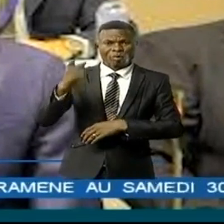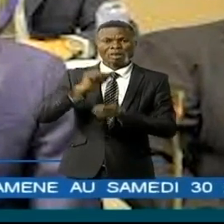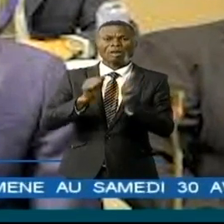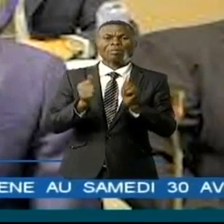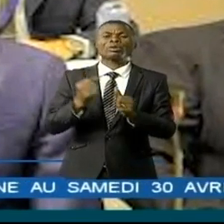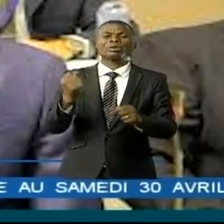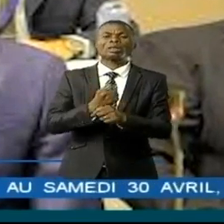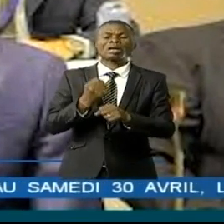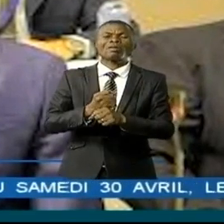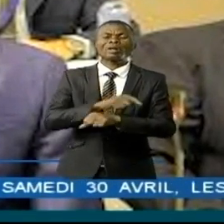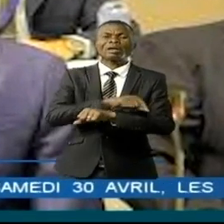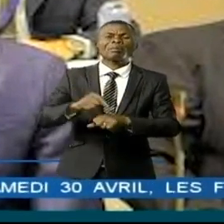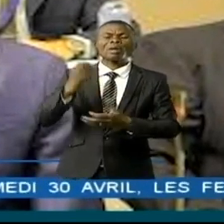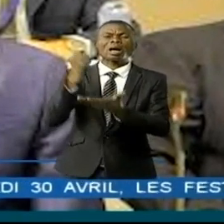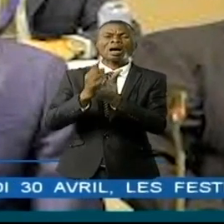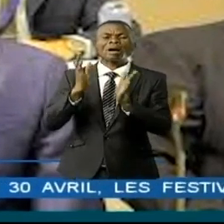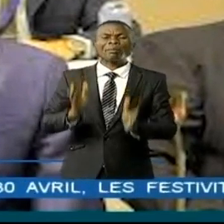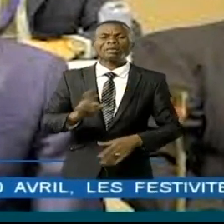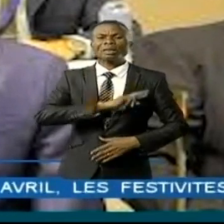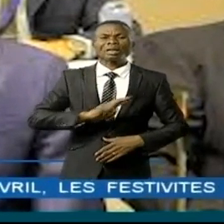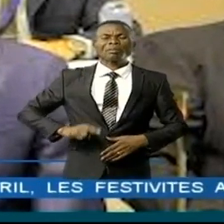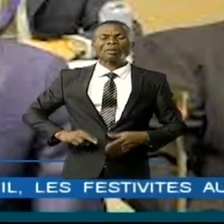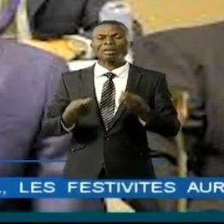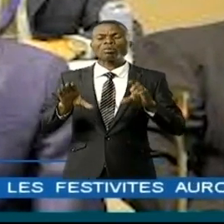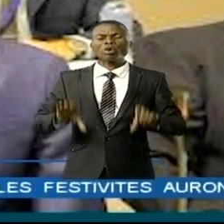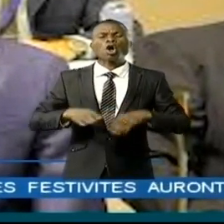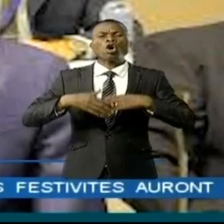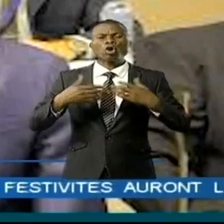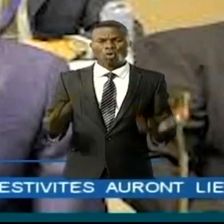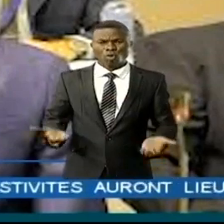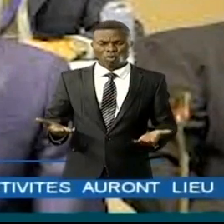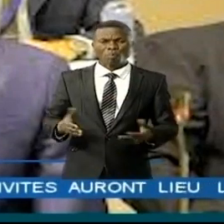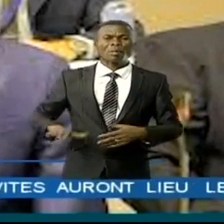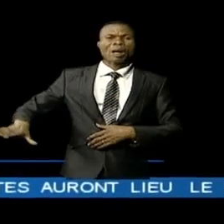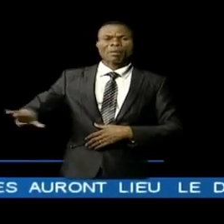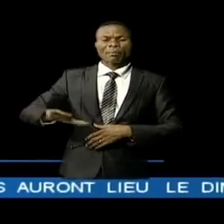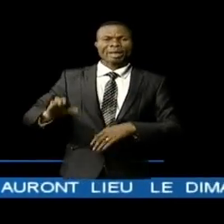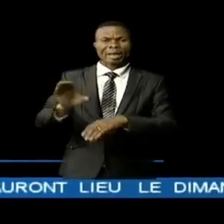fonctionnement de l'ambassade de la République démocratique du Congo dans ce pays.